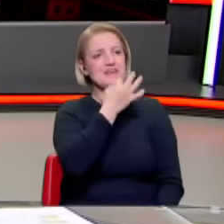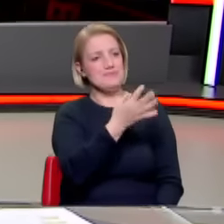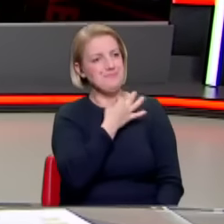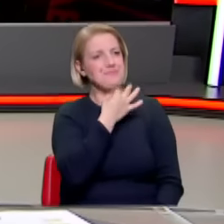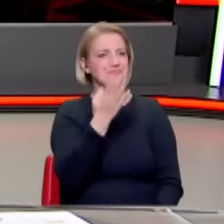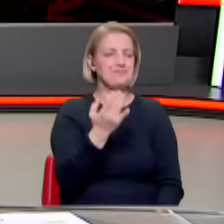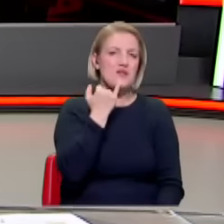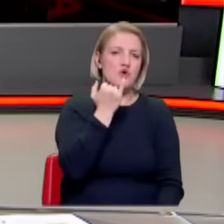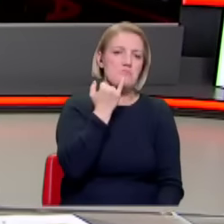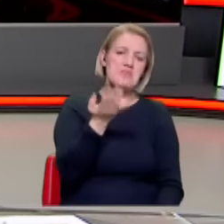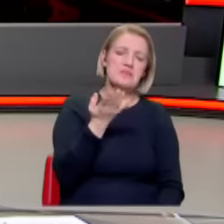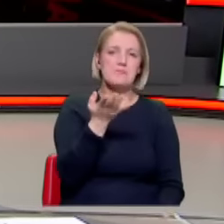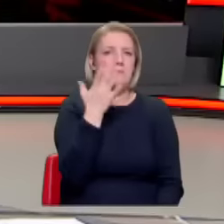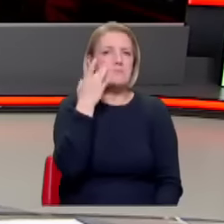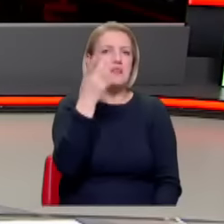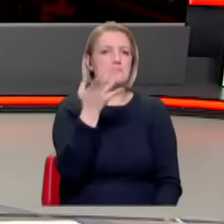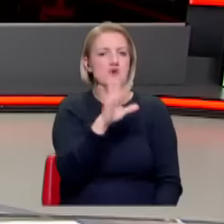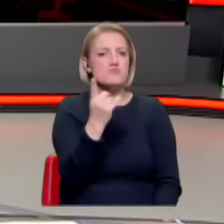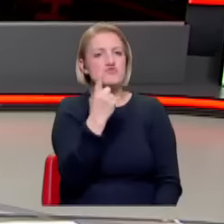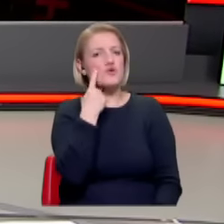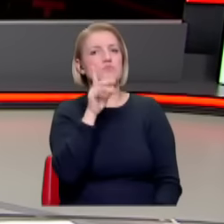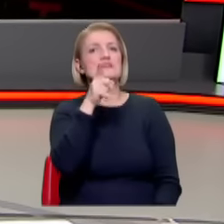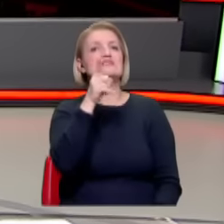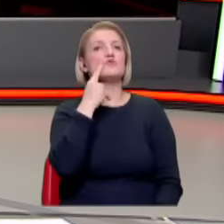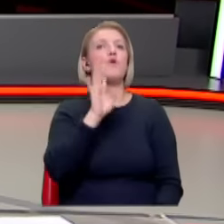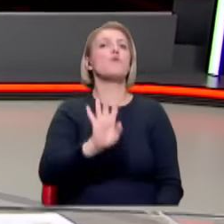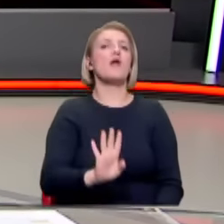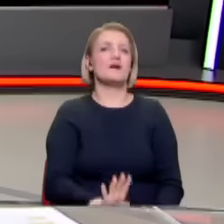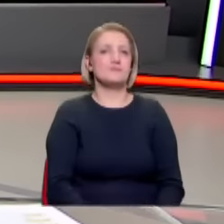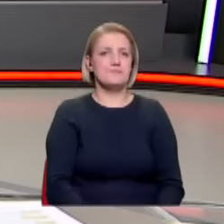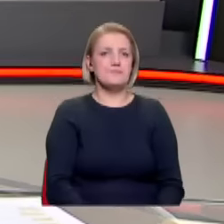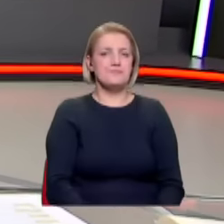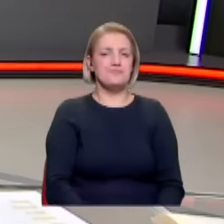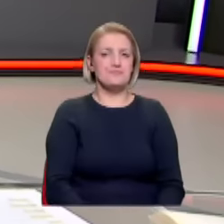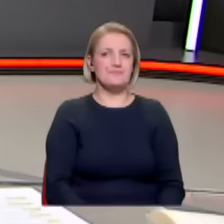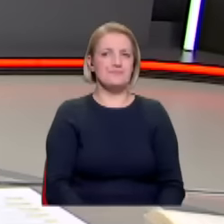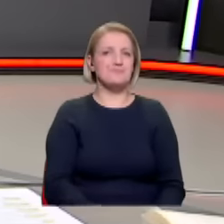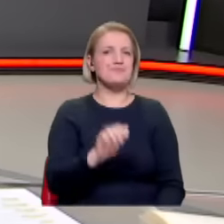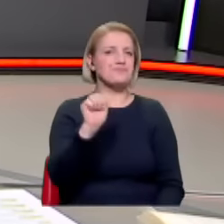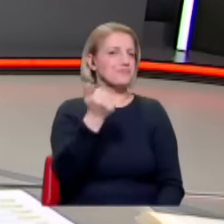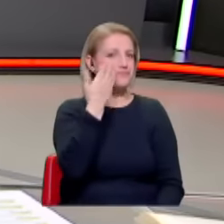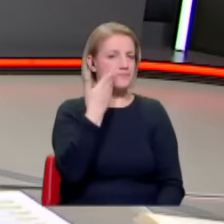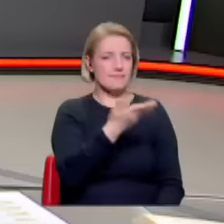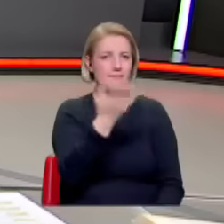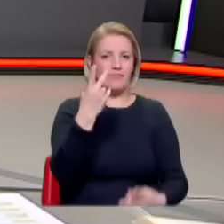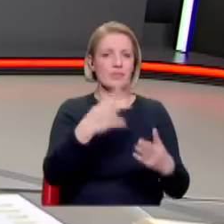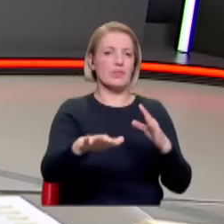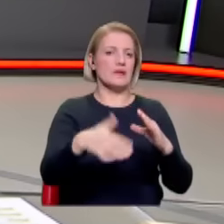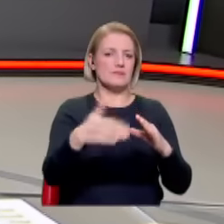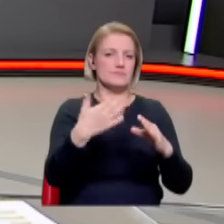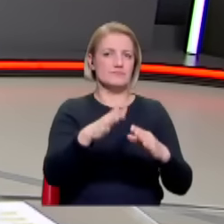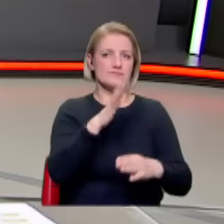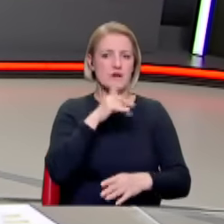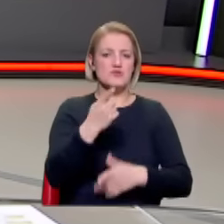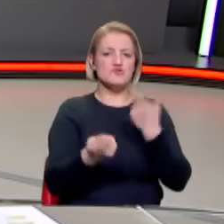teşekkür. Böyle başka bir şey görmüyor onlar. Sizi görmüyorlar hiç. Efendim, kıymetli izleyicilerimizden gelen mesajlar var. Bu